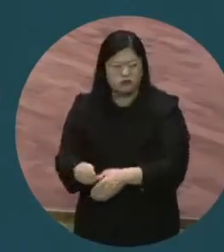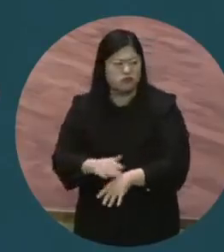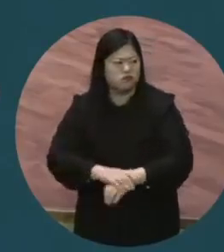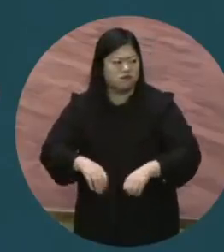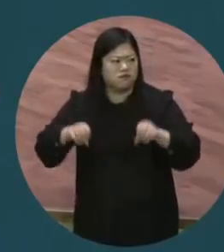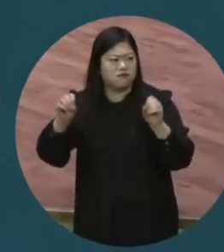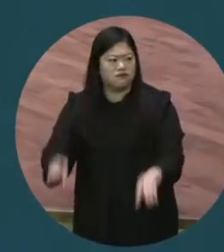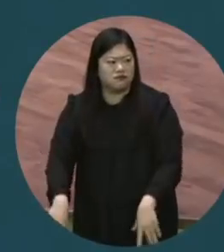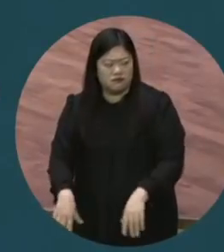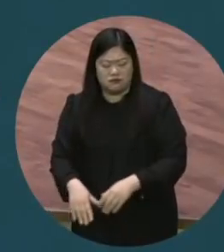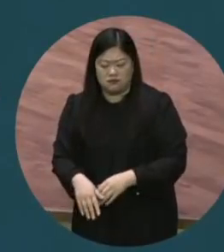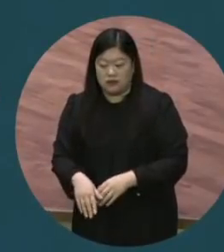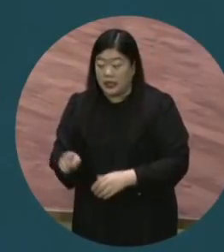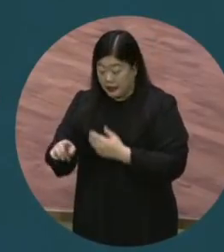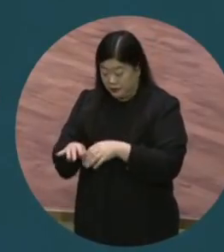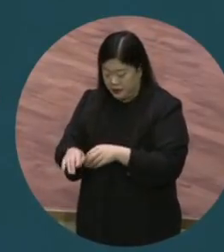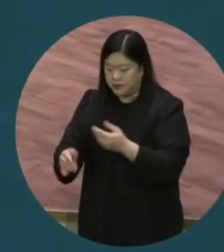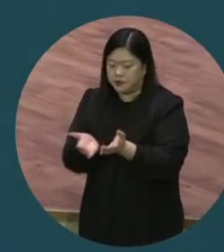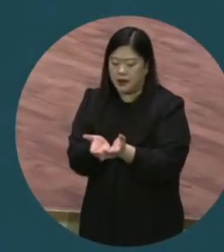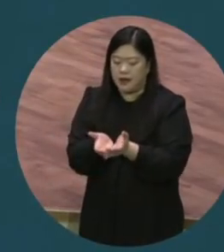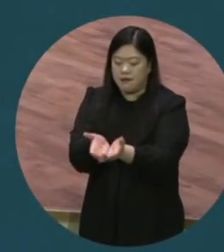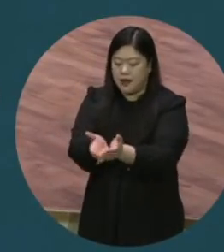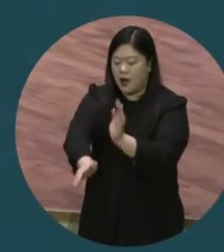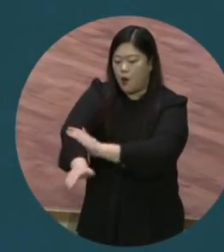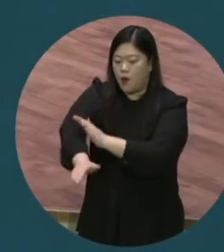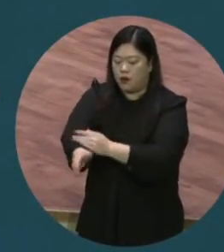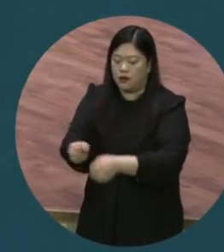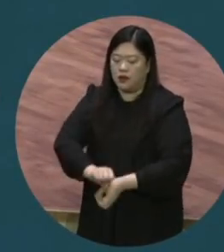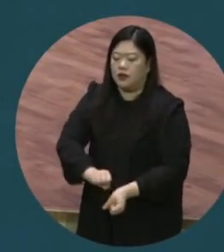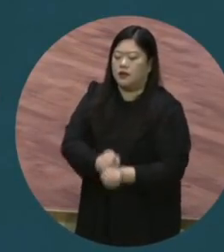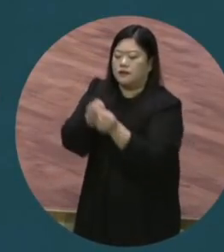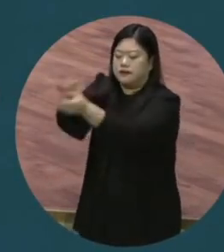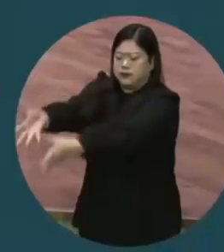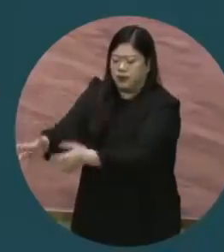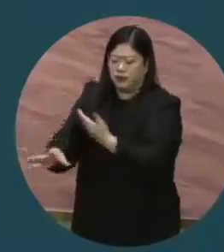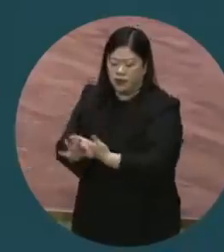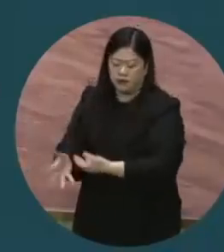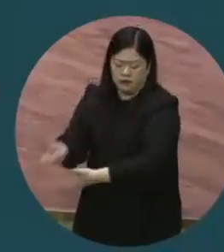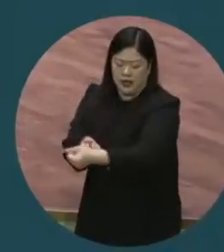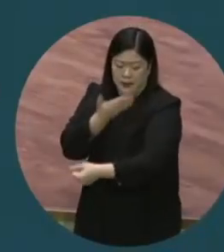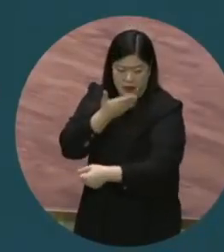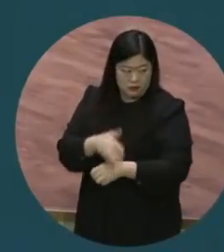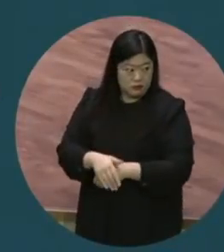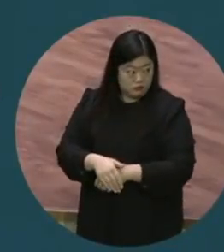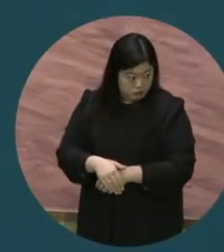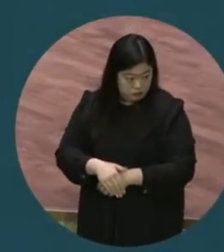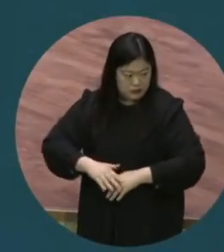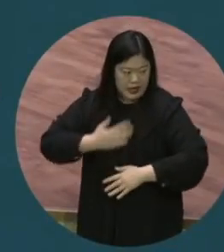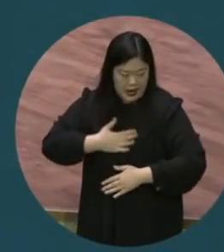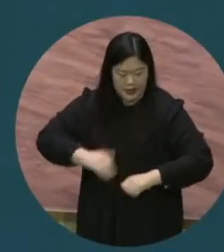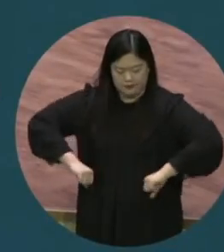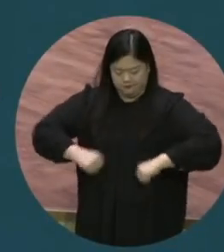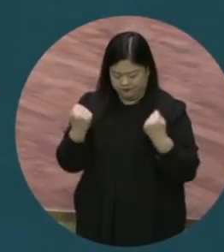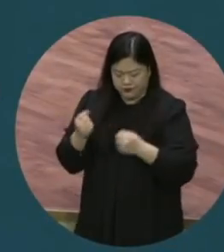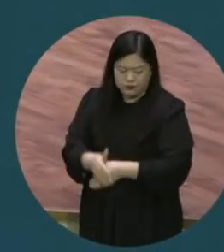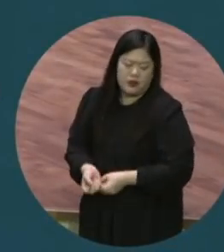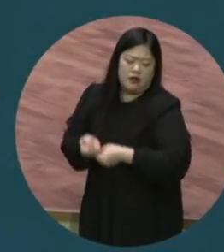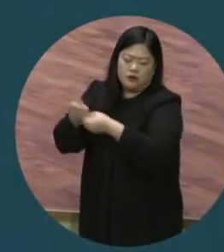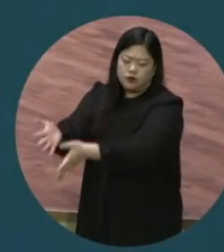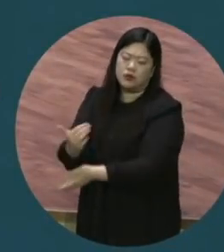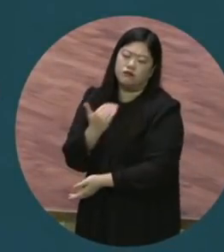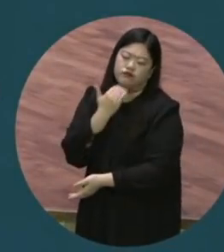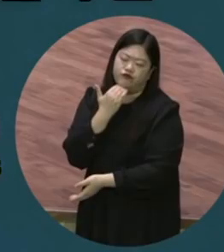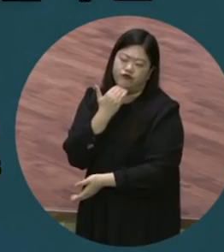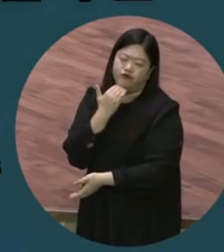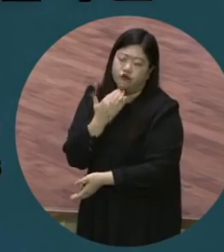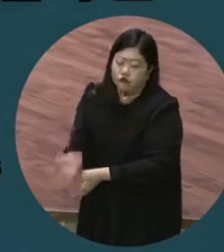없나이다. 이르시되 그물을 배 오른편에 던지라. 그리하면 잡으리라 하시니 이에 던졌더니 물고기가 많아 그물을